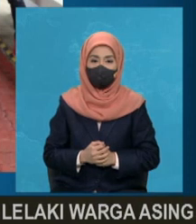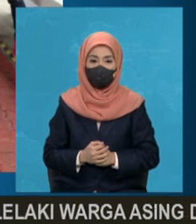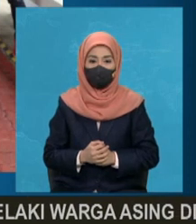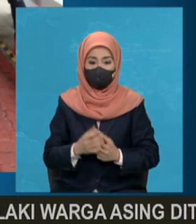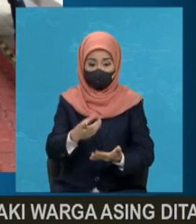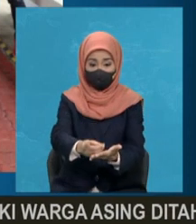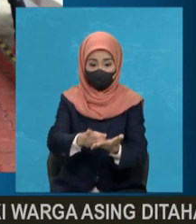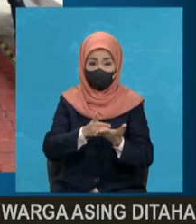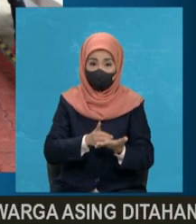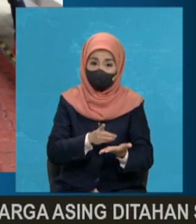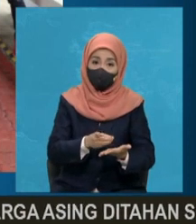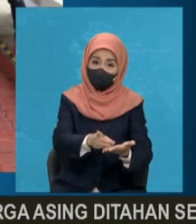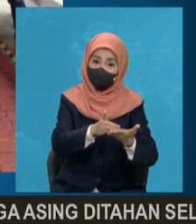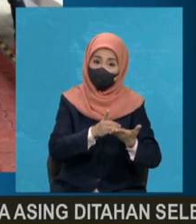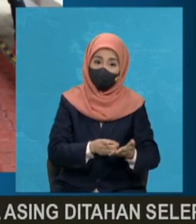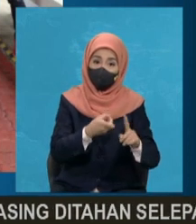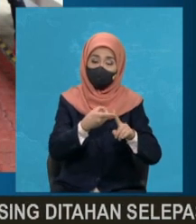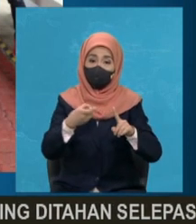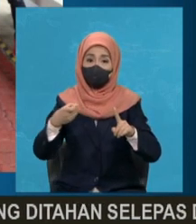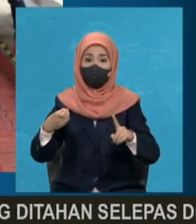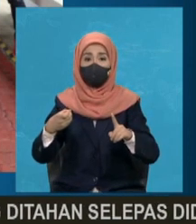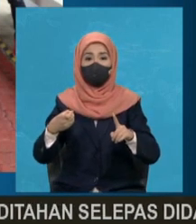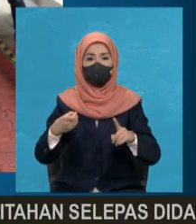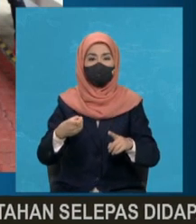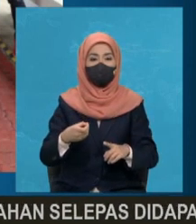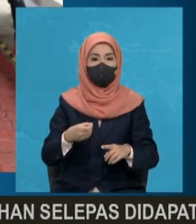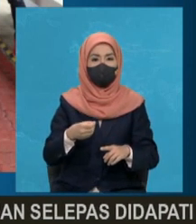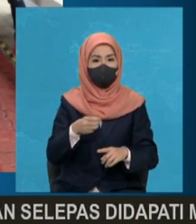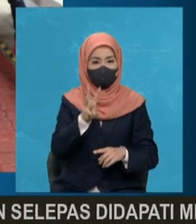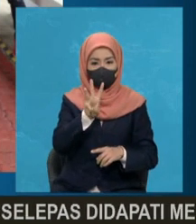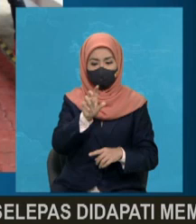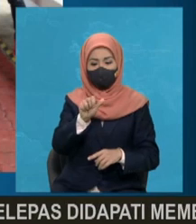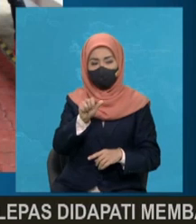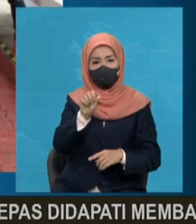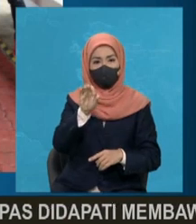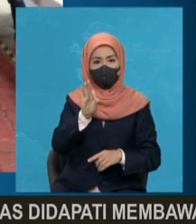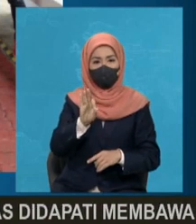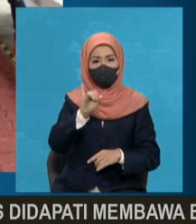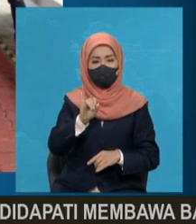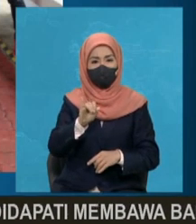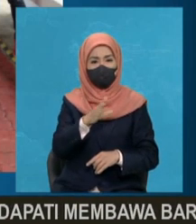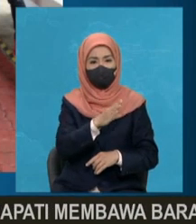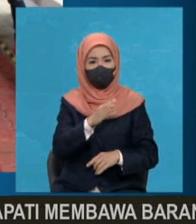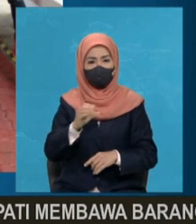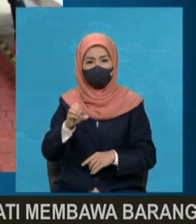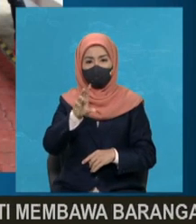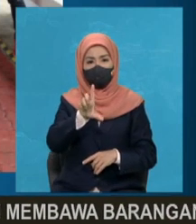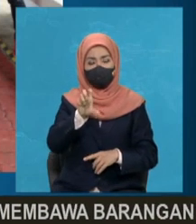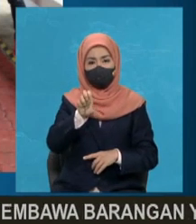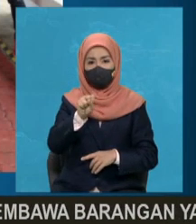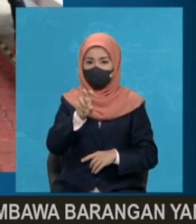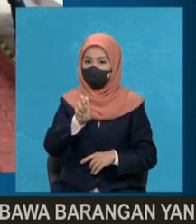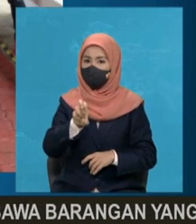Hai penderma penderma terdiri daripada birthday Bridge the boy Wafi license sentromer fade